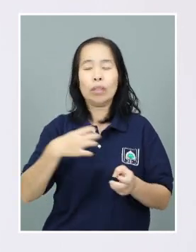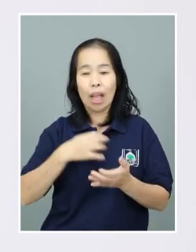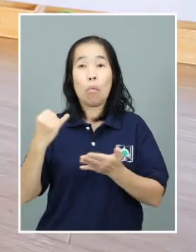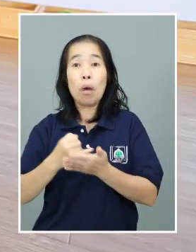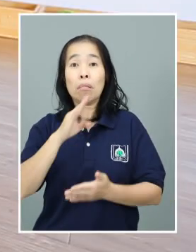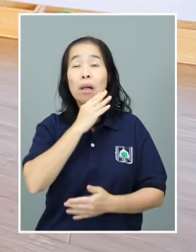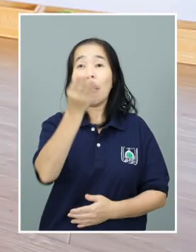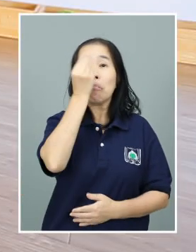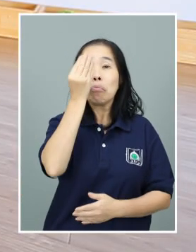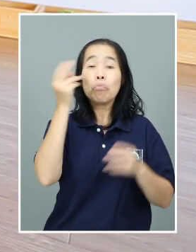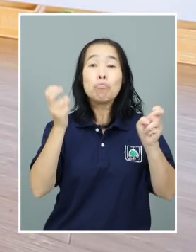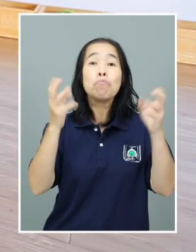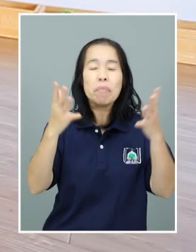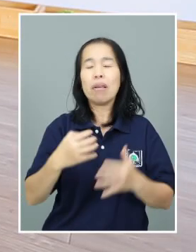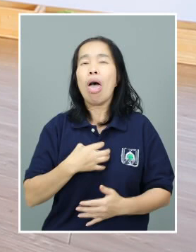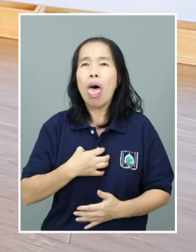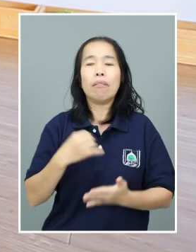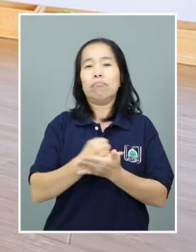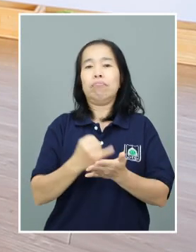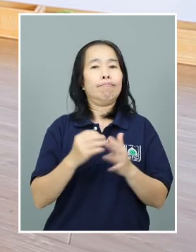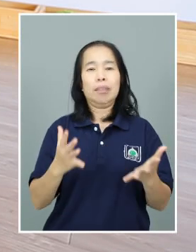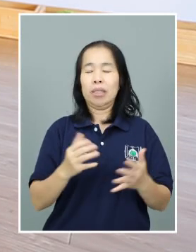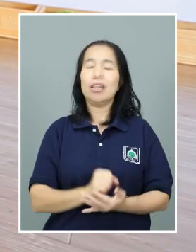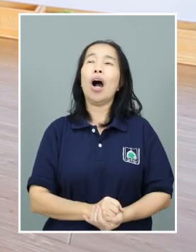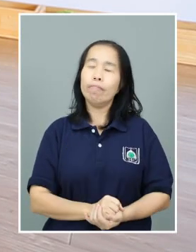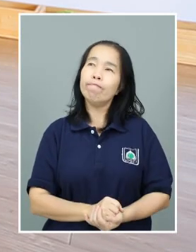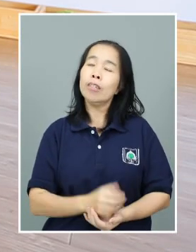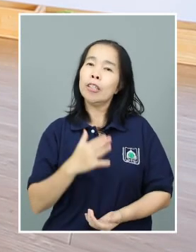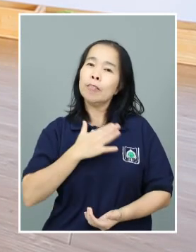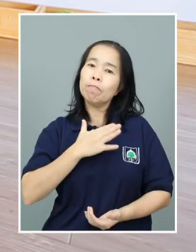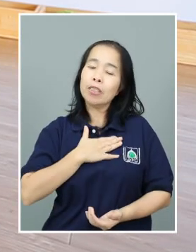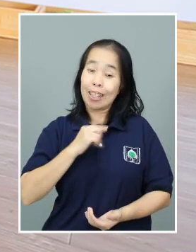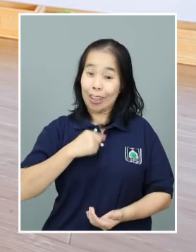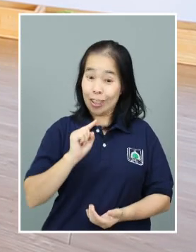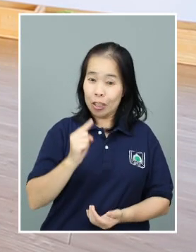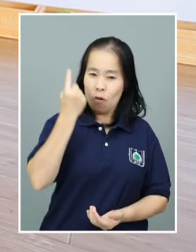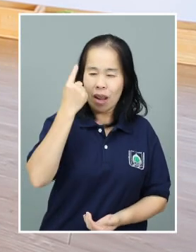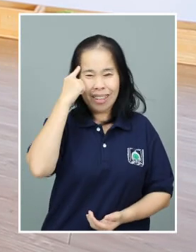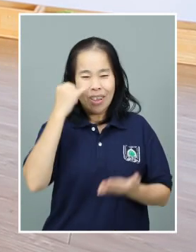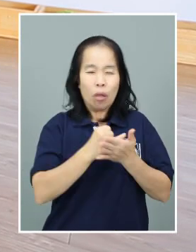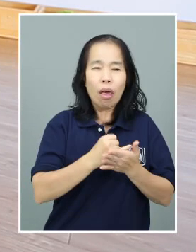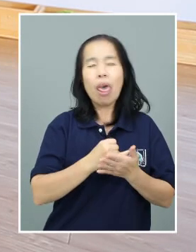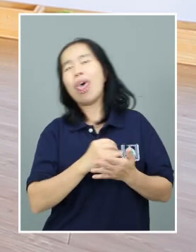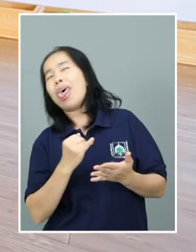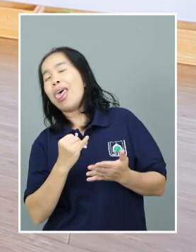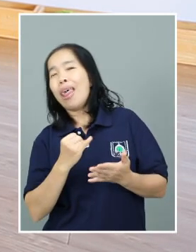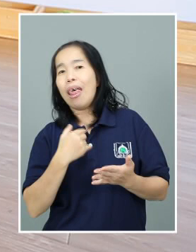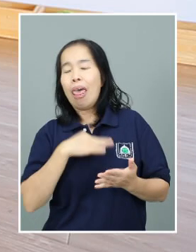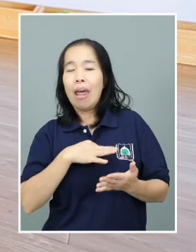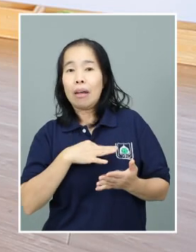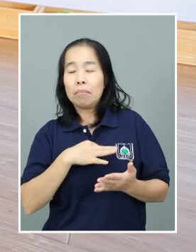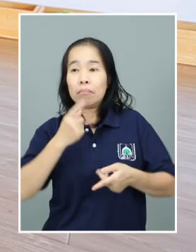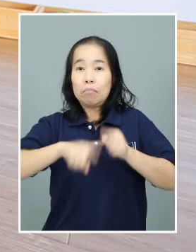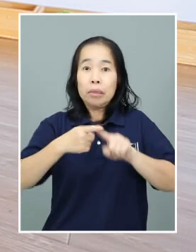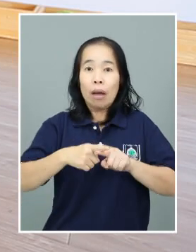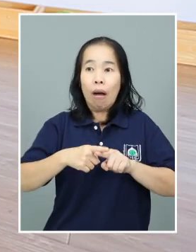ยค่ะเพื่อนๆหนูเป็นแรงบันดาลใจหนูค่ะเพราะว่าตอนแรกหนูก็เคยอยากล้มเลิกอยู่แต่พอเพื่อนๆเขาอ่ะ